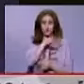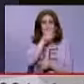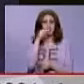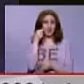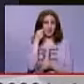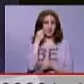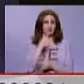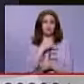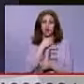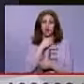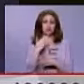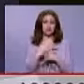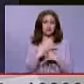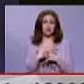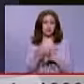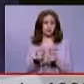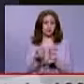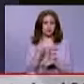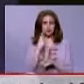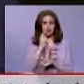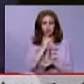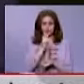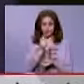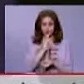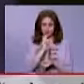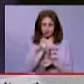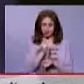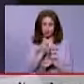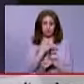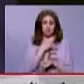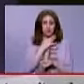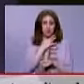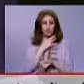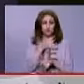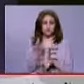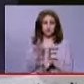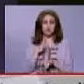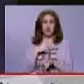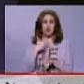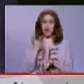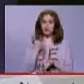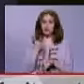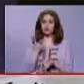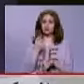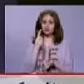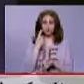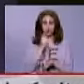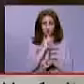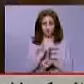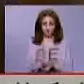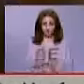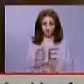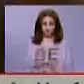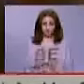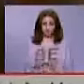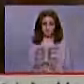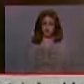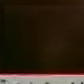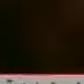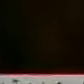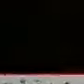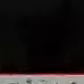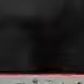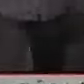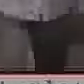نسمع ونشوف الناس بيشتكوا من ايه وبيشتكوا من مين وبيقولوا ايه الاسبوع ده.